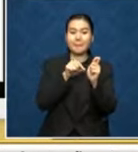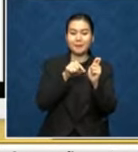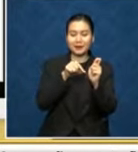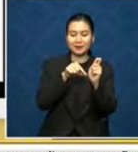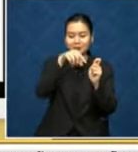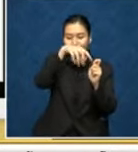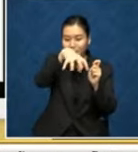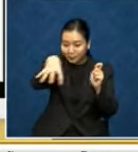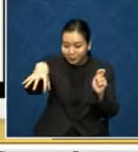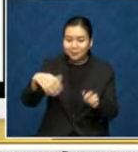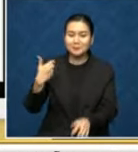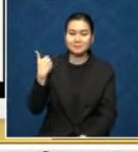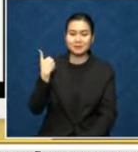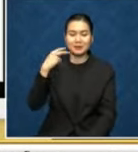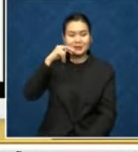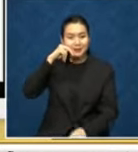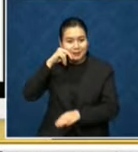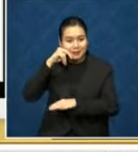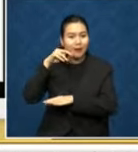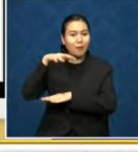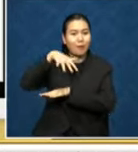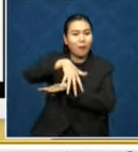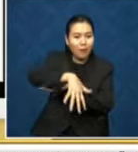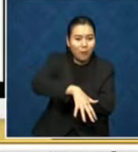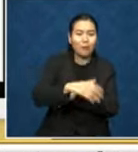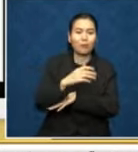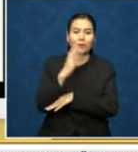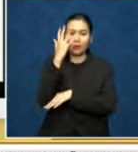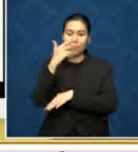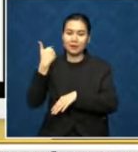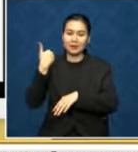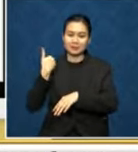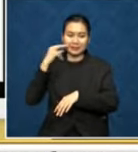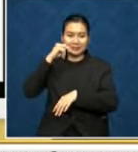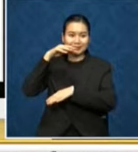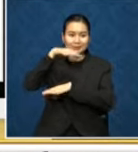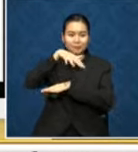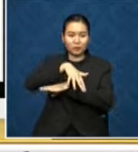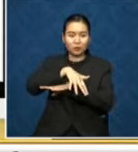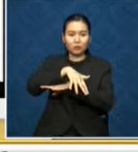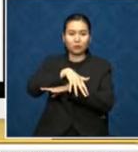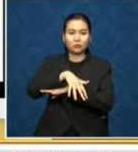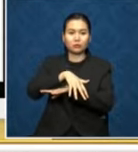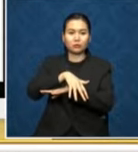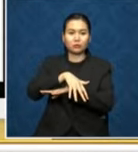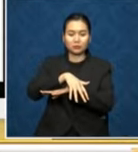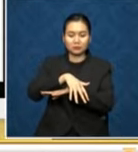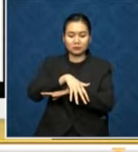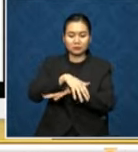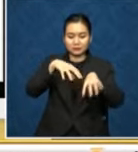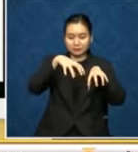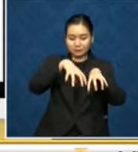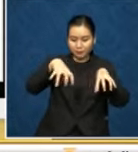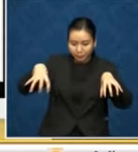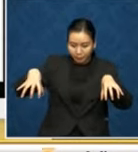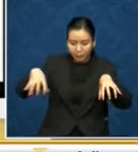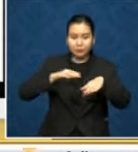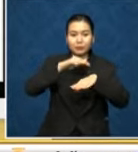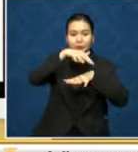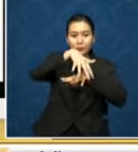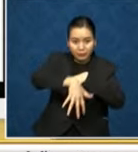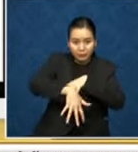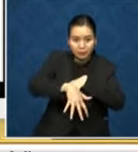ระสิงห์มีน้ำตกเช่นน้ำตกสำลงเกียรติน้ำตกห้วยจันน้ำตก